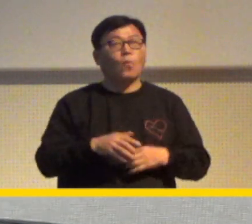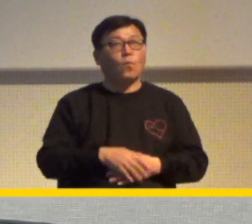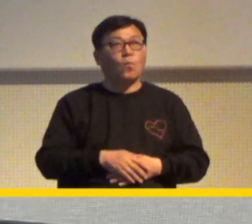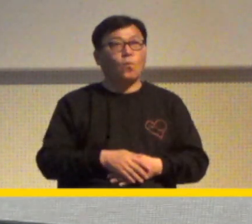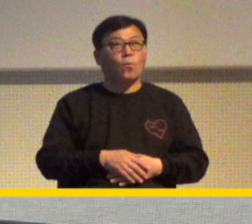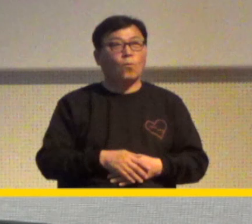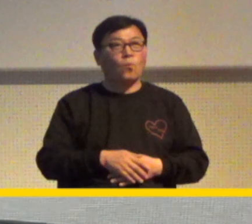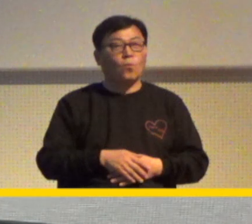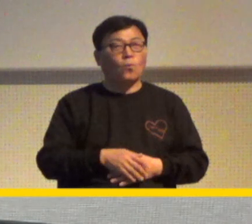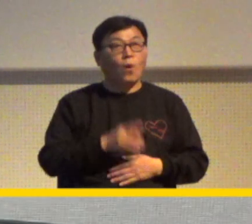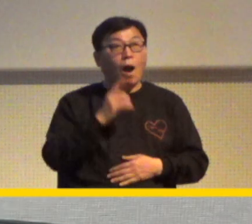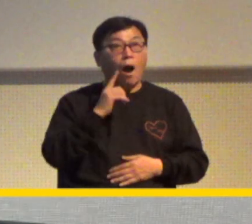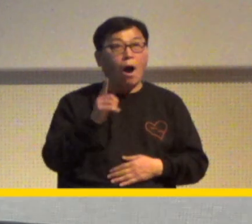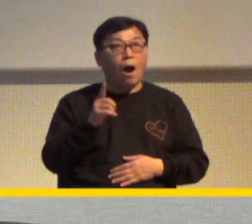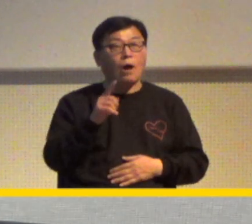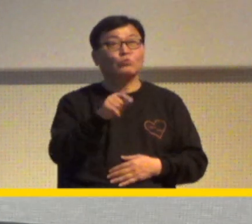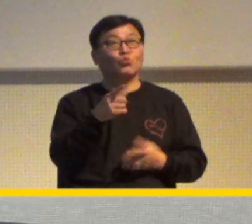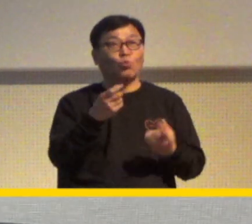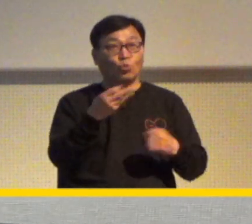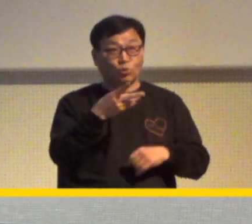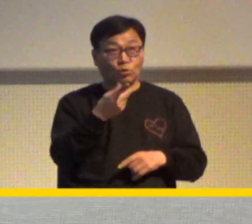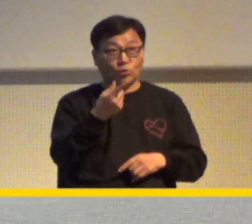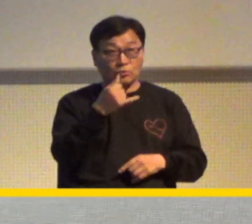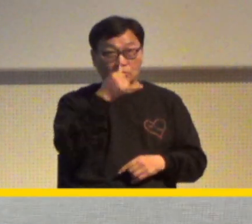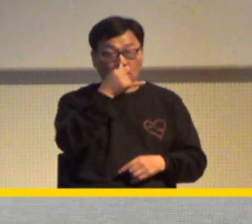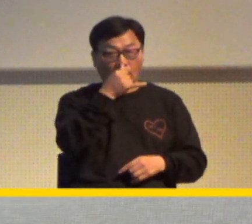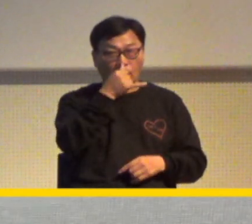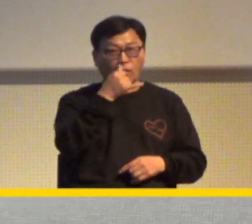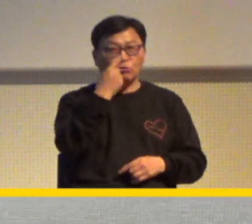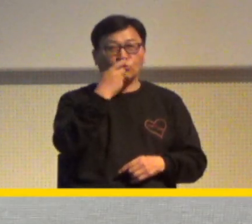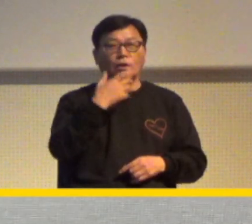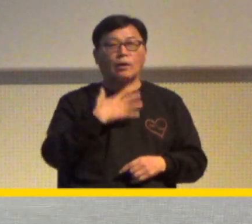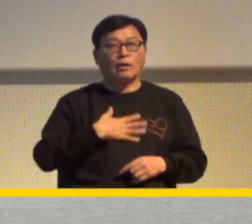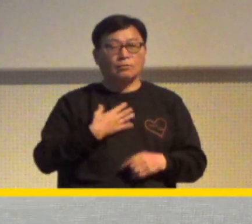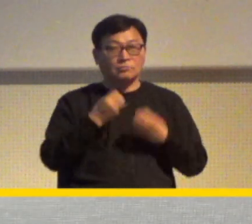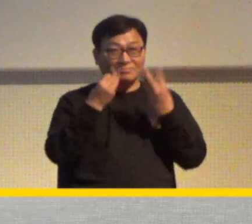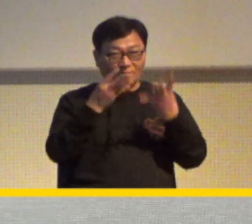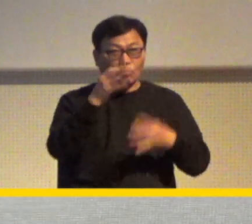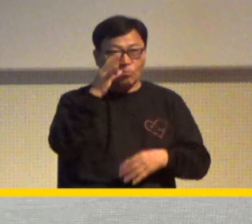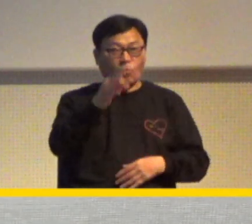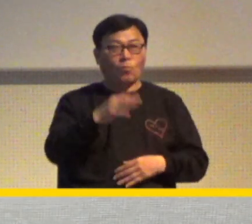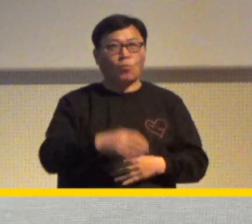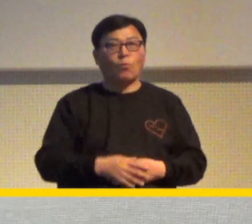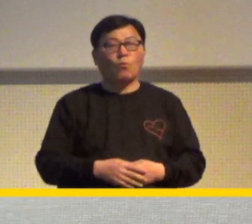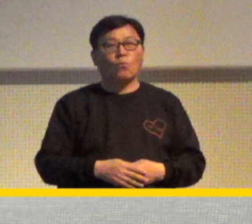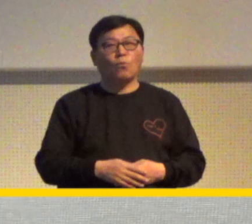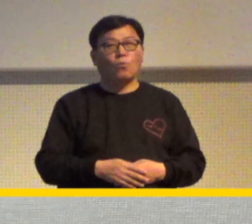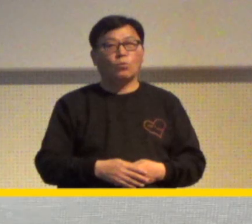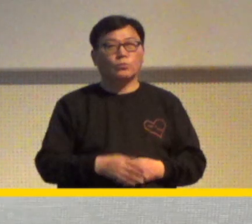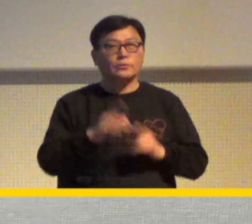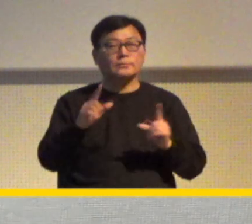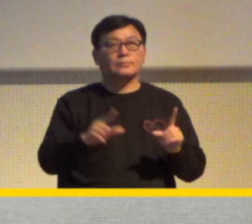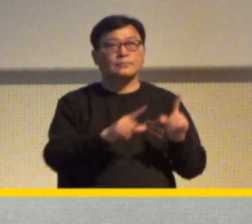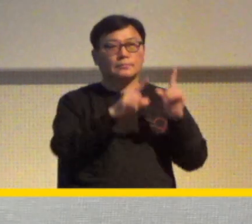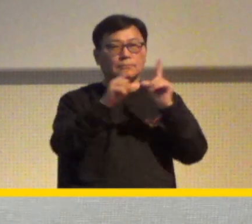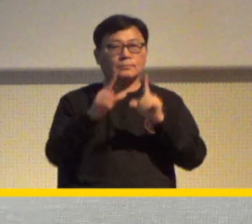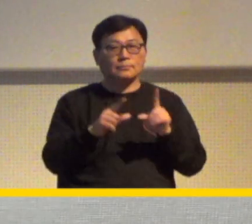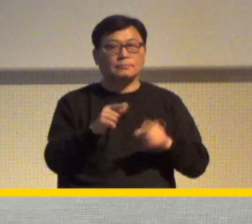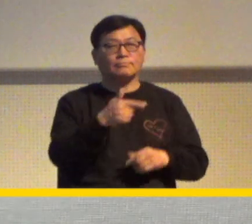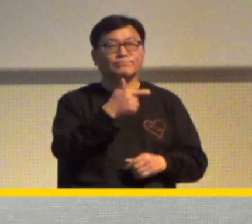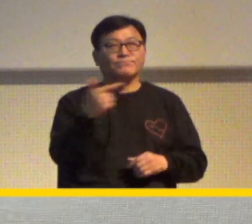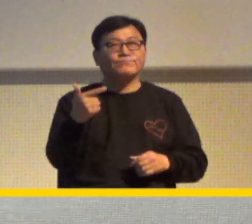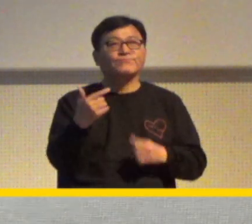그게 아, 또 이런 것도 있구나 하는 그런 새로운 것도 보시고 또 우리 삶에서